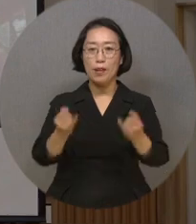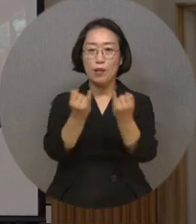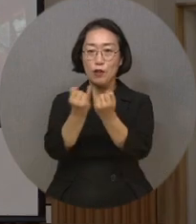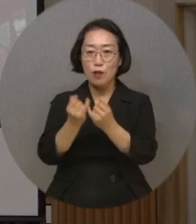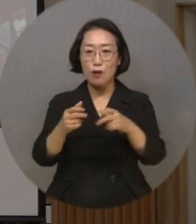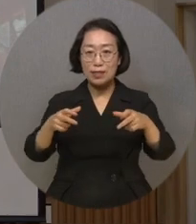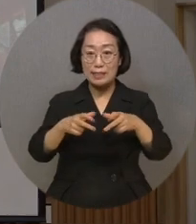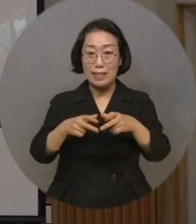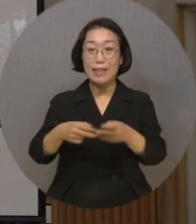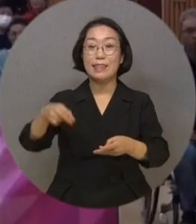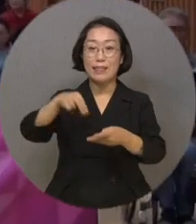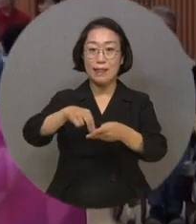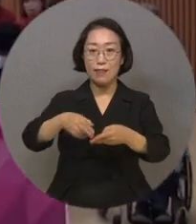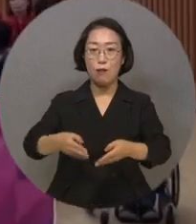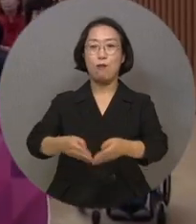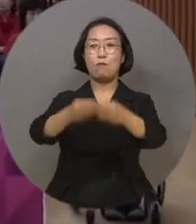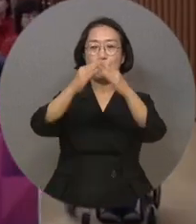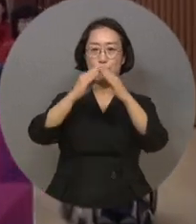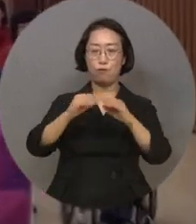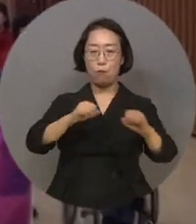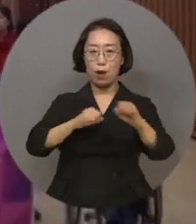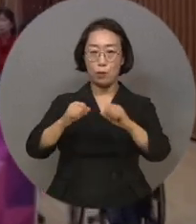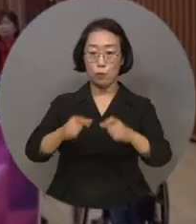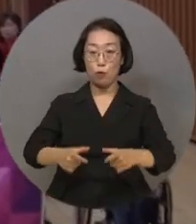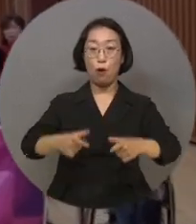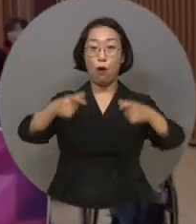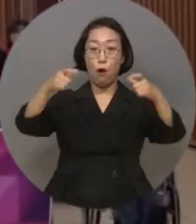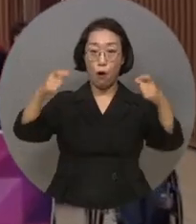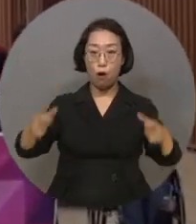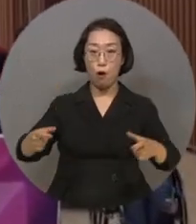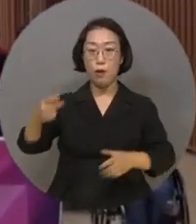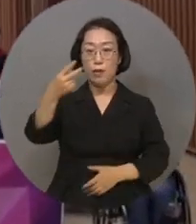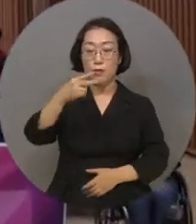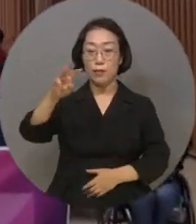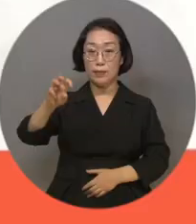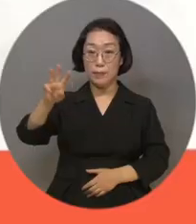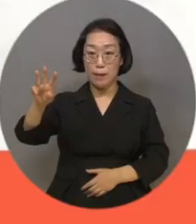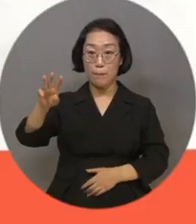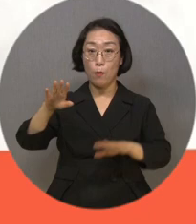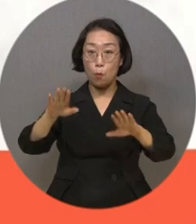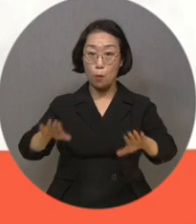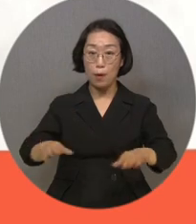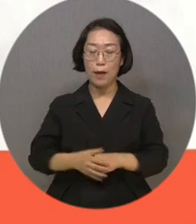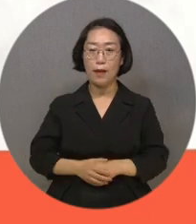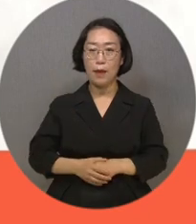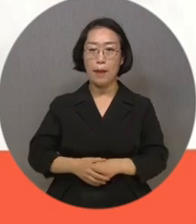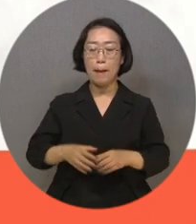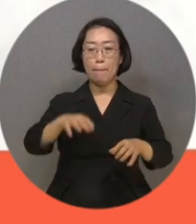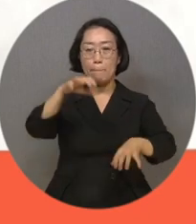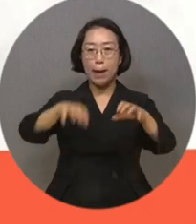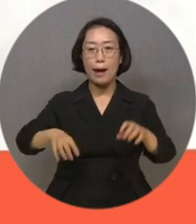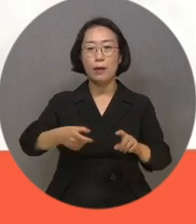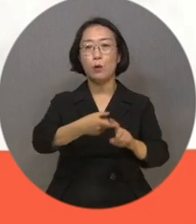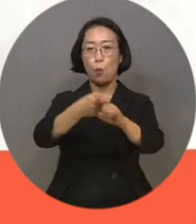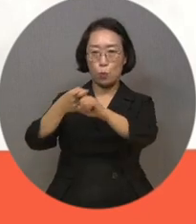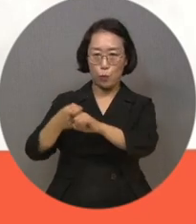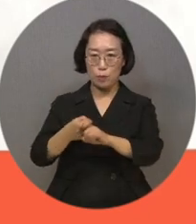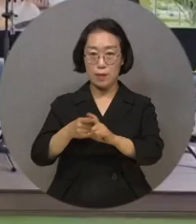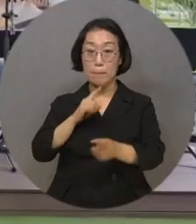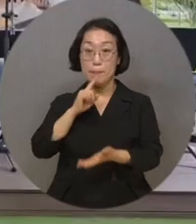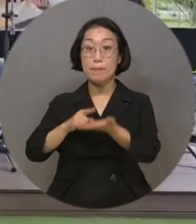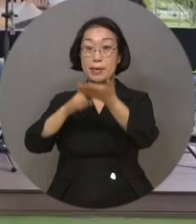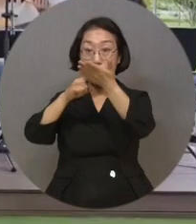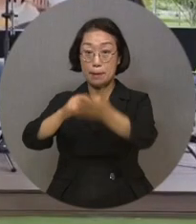센터를 출범시키며 활동의 범위를 넓혀 2023년 양주시 마을 공동체 사업의 공모